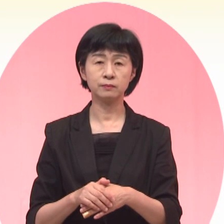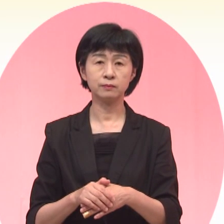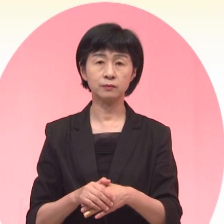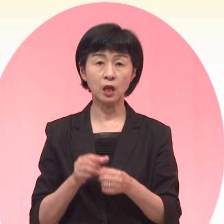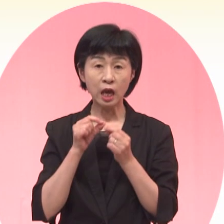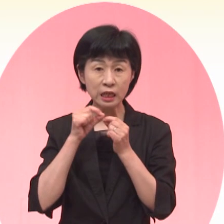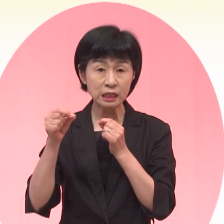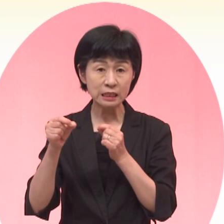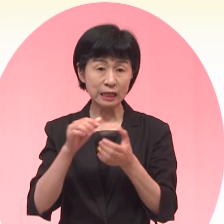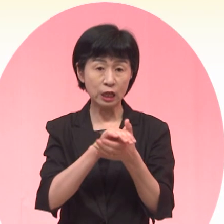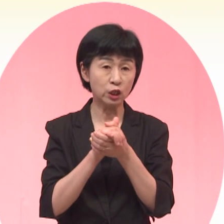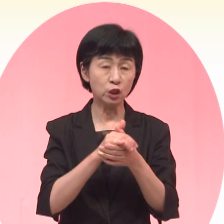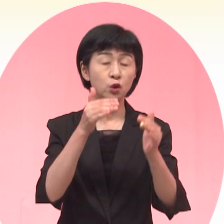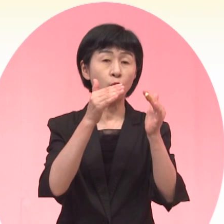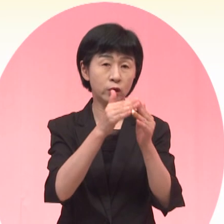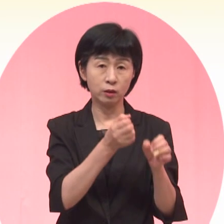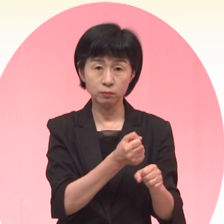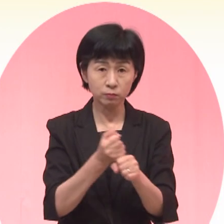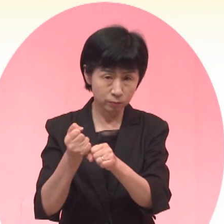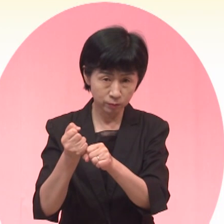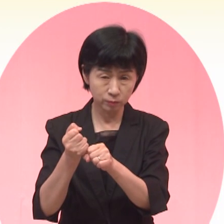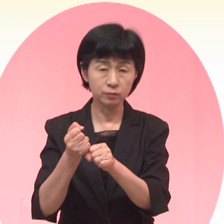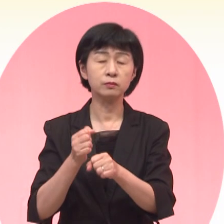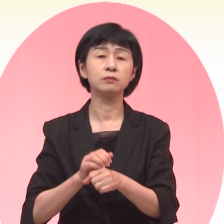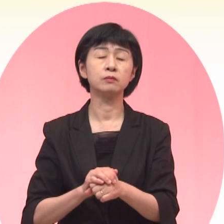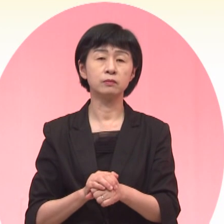親戚や知人宅に立ち退き避難、